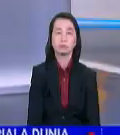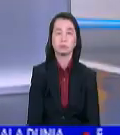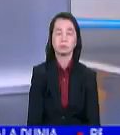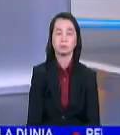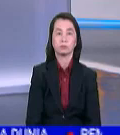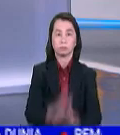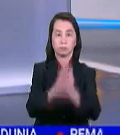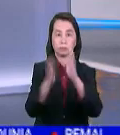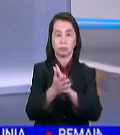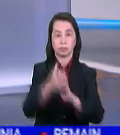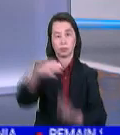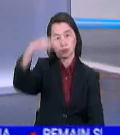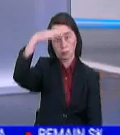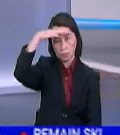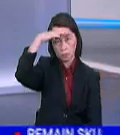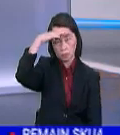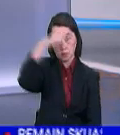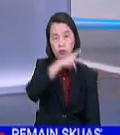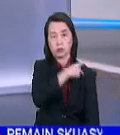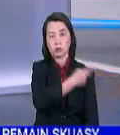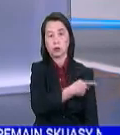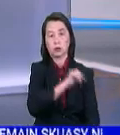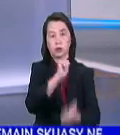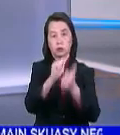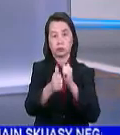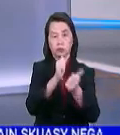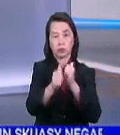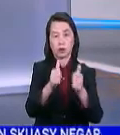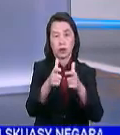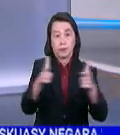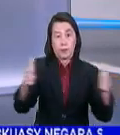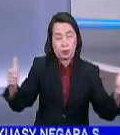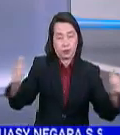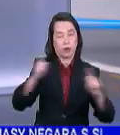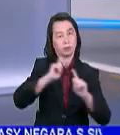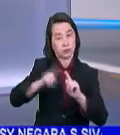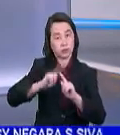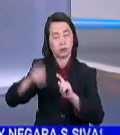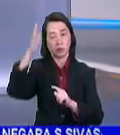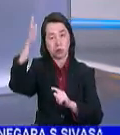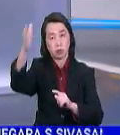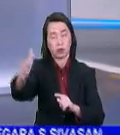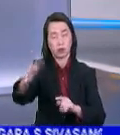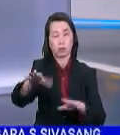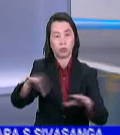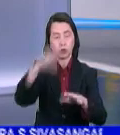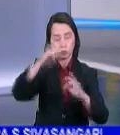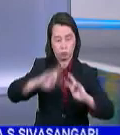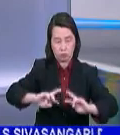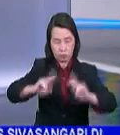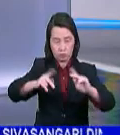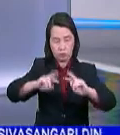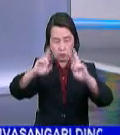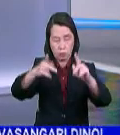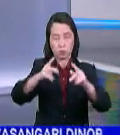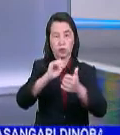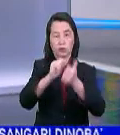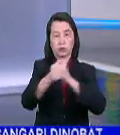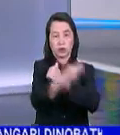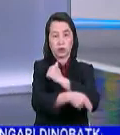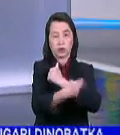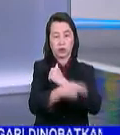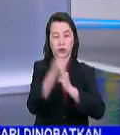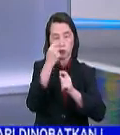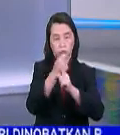Baik, ke arah menjadikan Johor sebagai kuasa sukan besar, pelbagai inisiatif akan dilaksana untuk membangunkan sukan negeri.